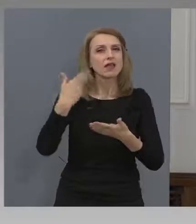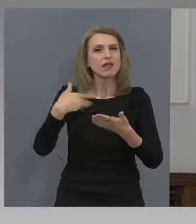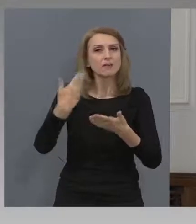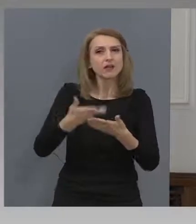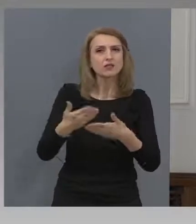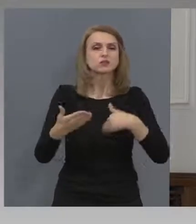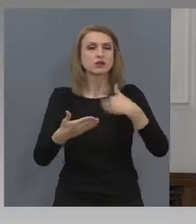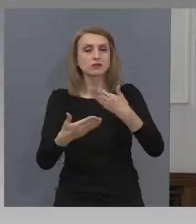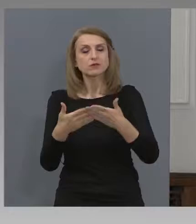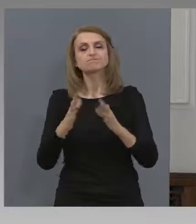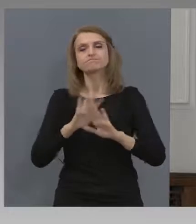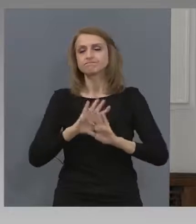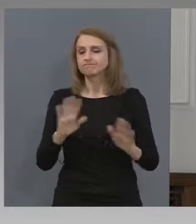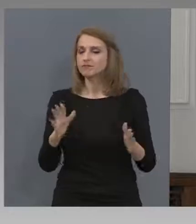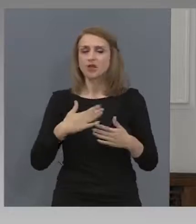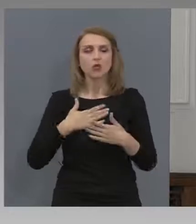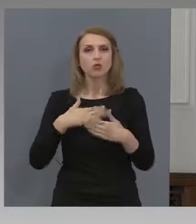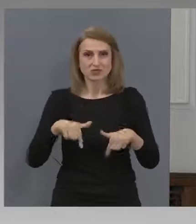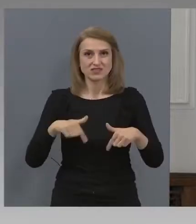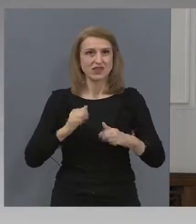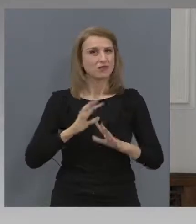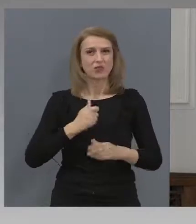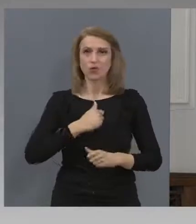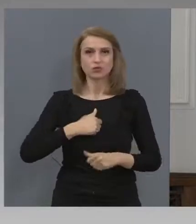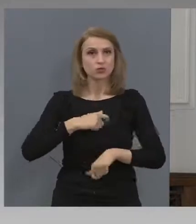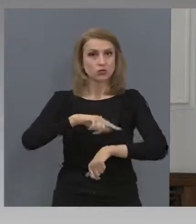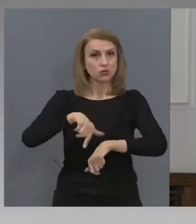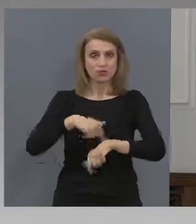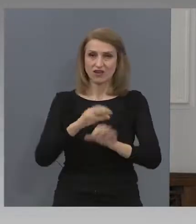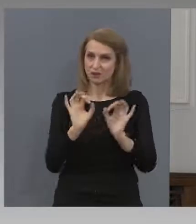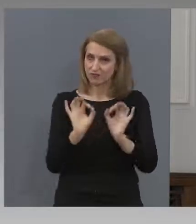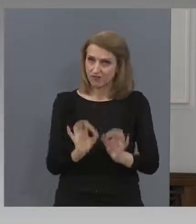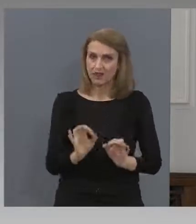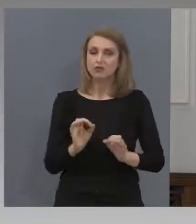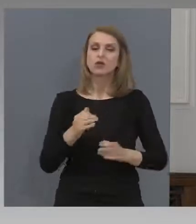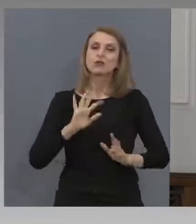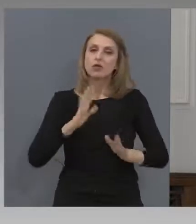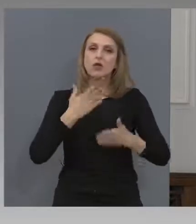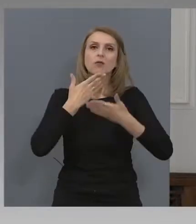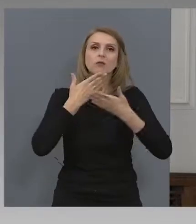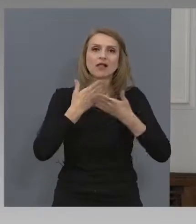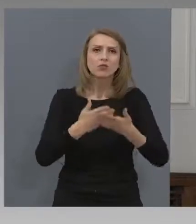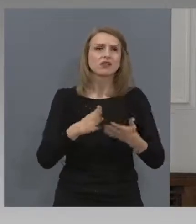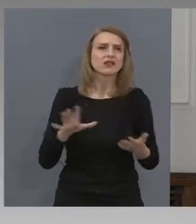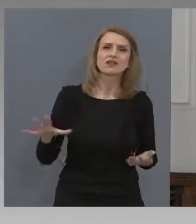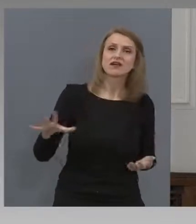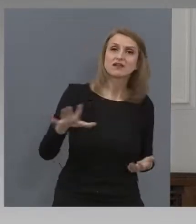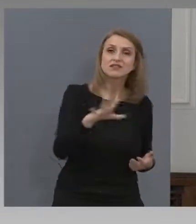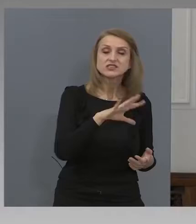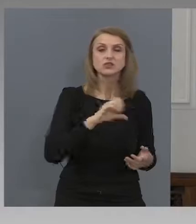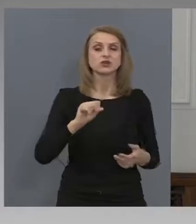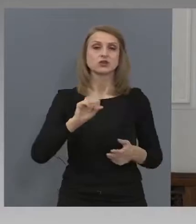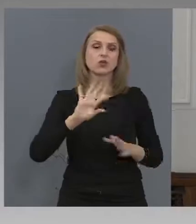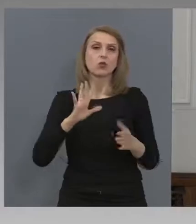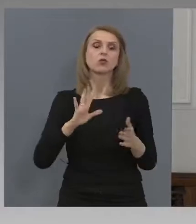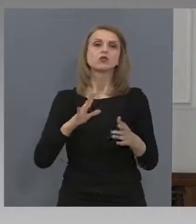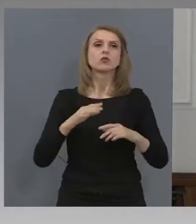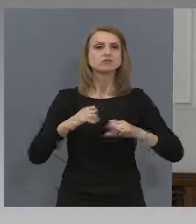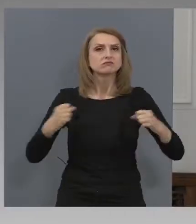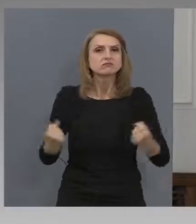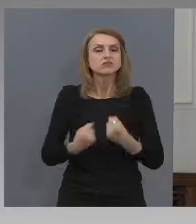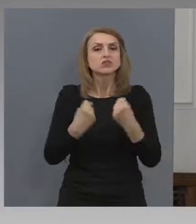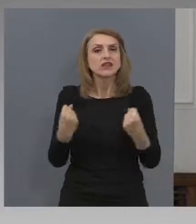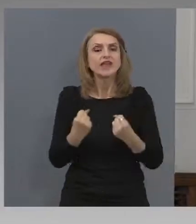време мога да благодаря само на всички оператори, които ще бъдат, разбира се, наистина достатъчно